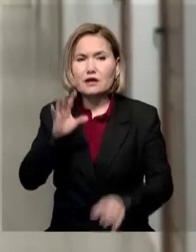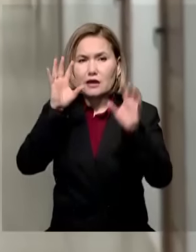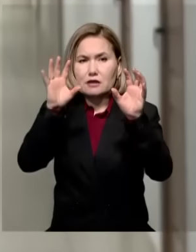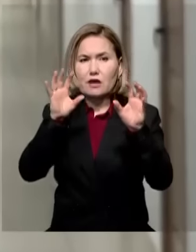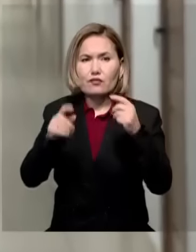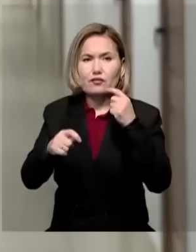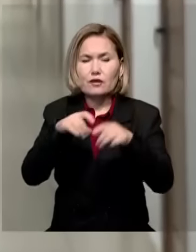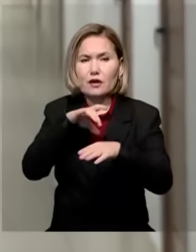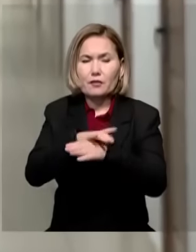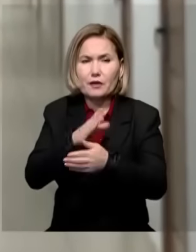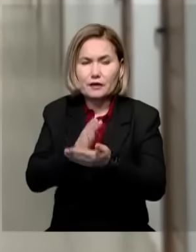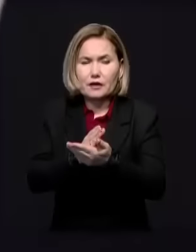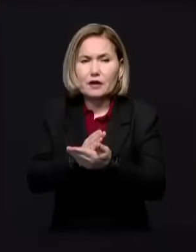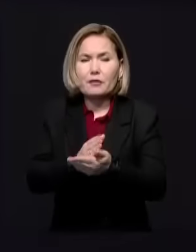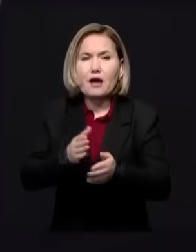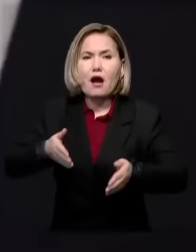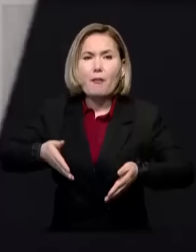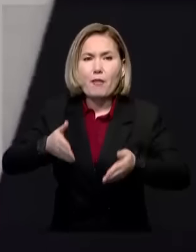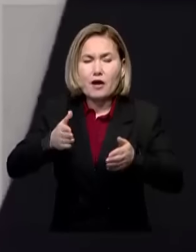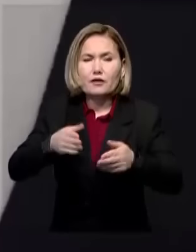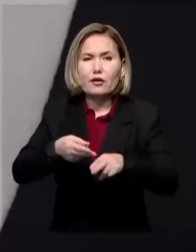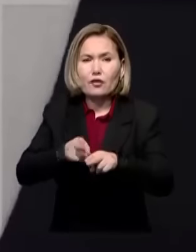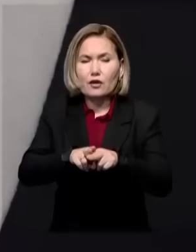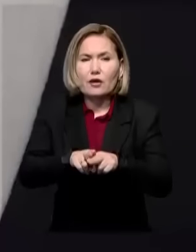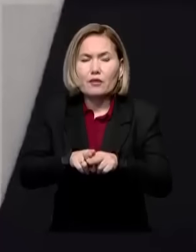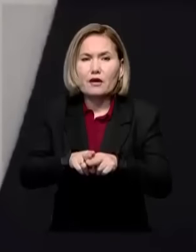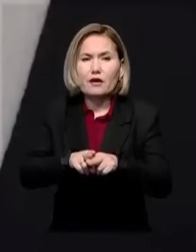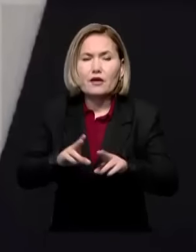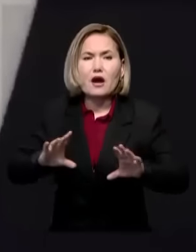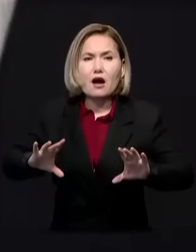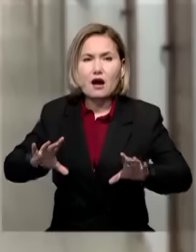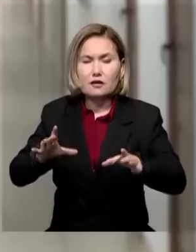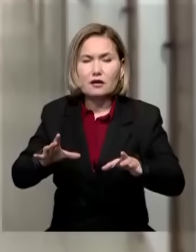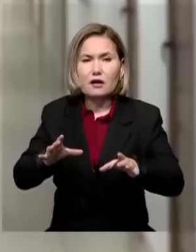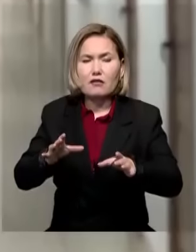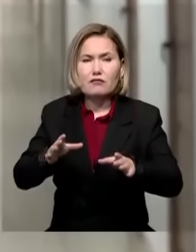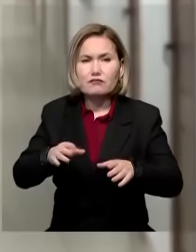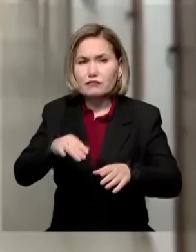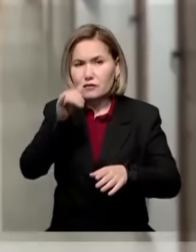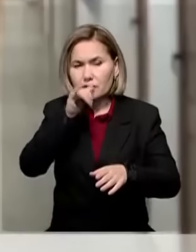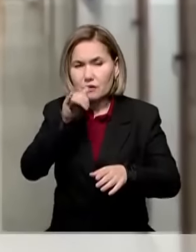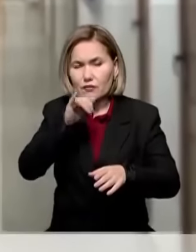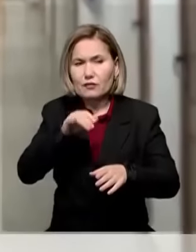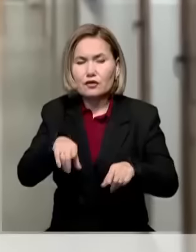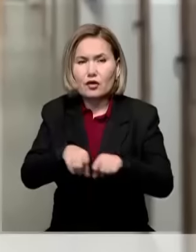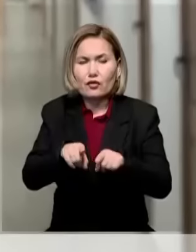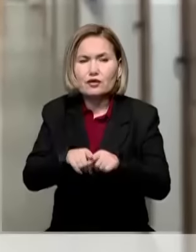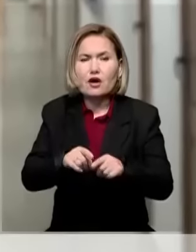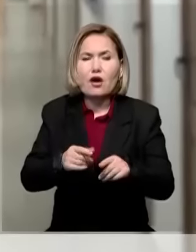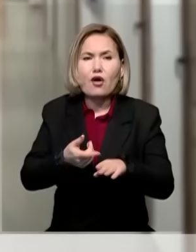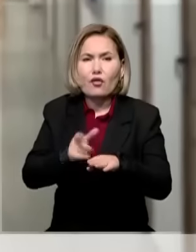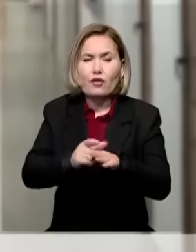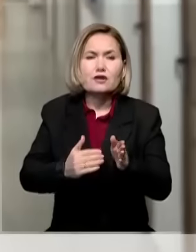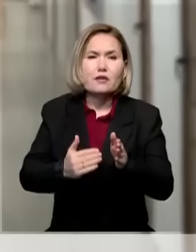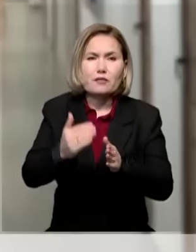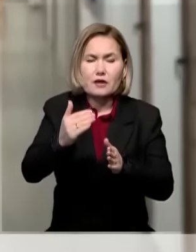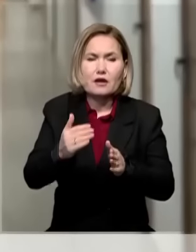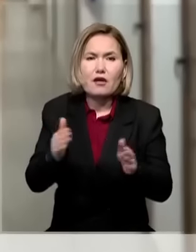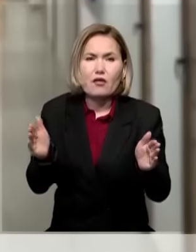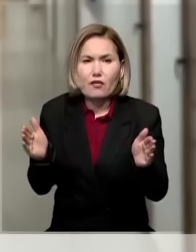олар орнатылған пандустар параметрі сәйкес келмейді нормаға. Өте биік болады, немесе ұзындығы